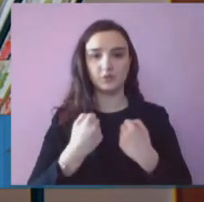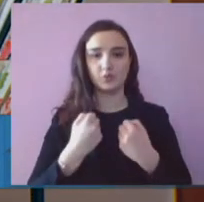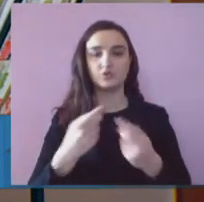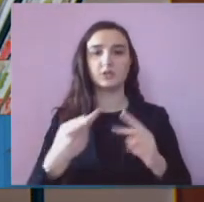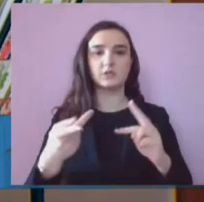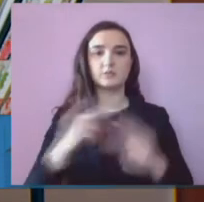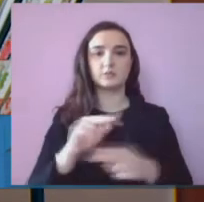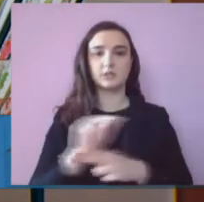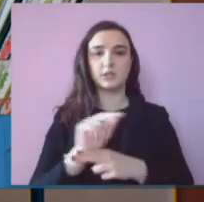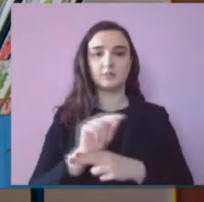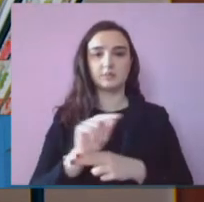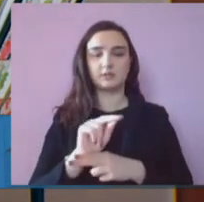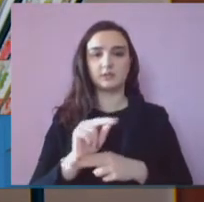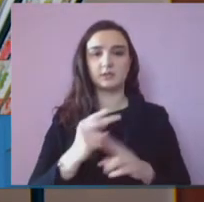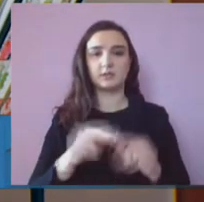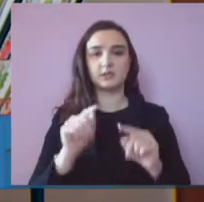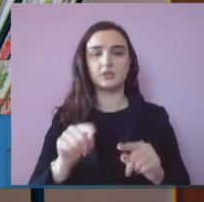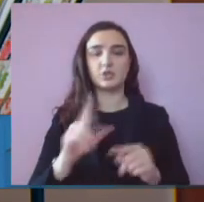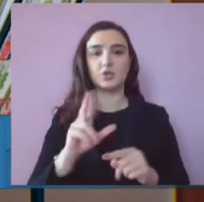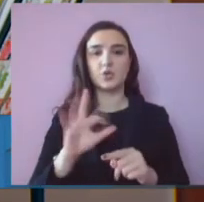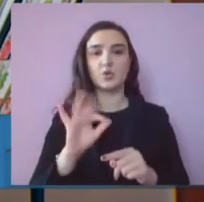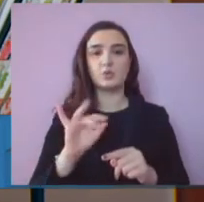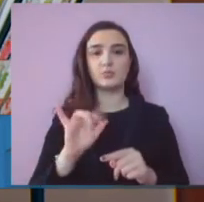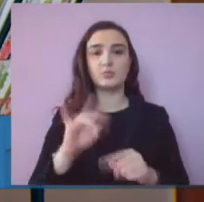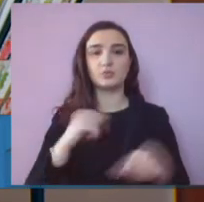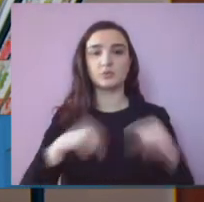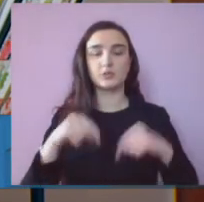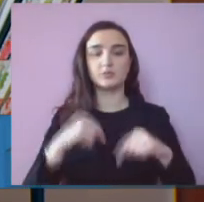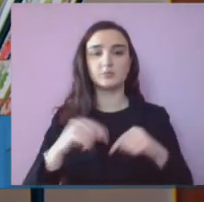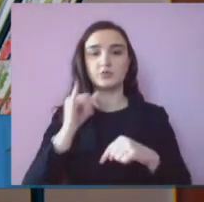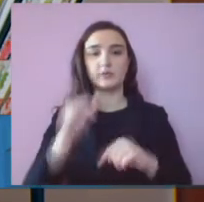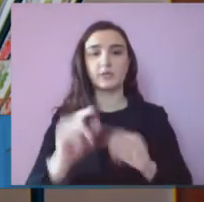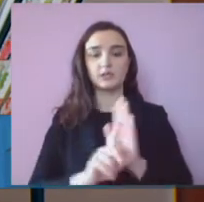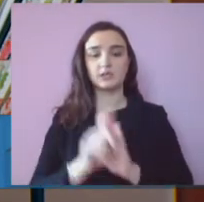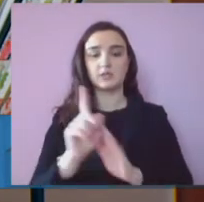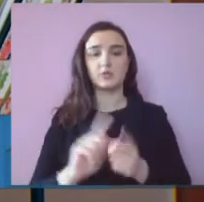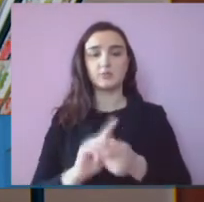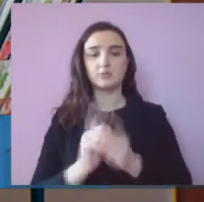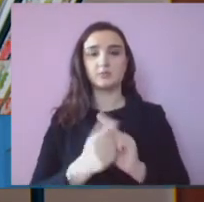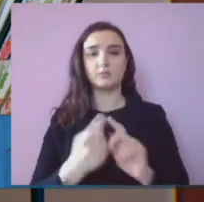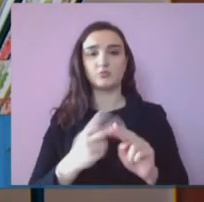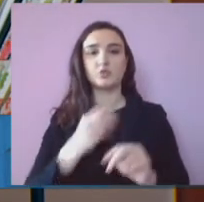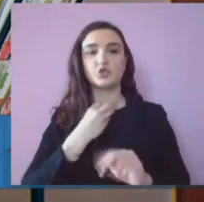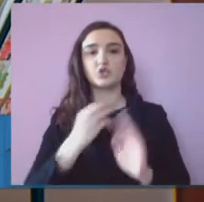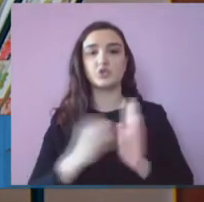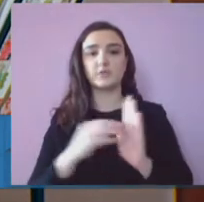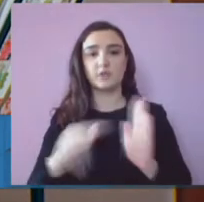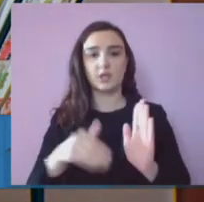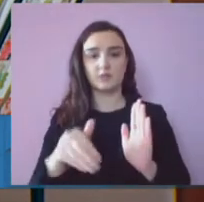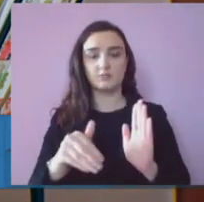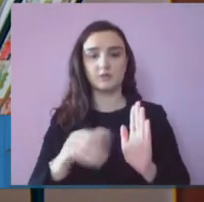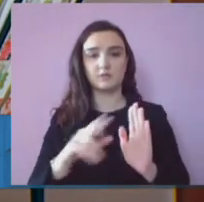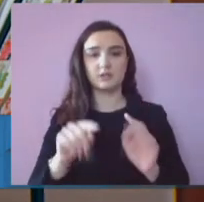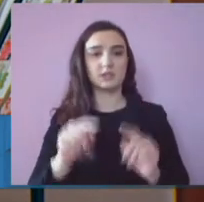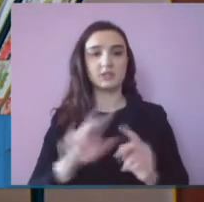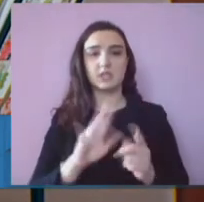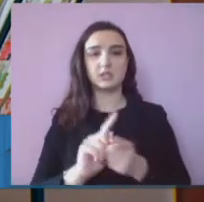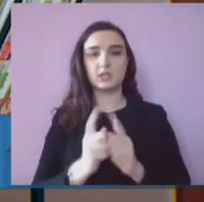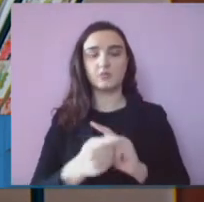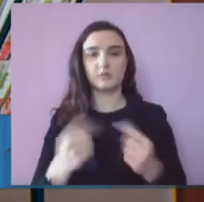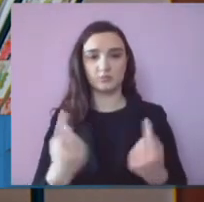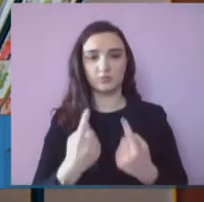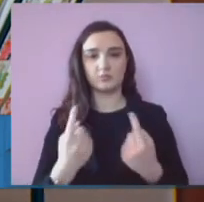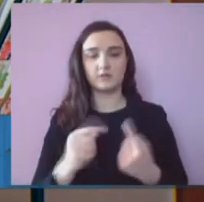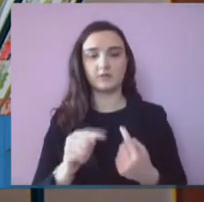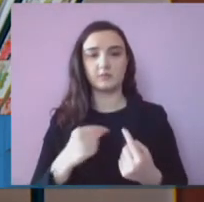თერაპია. ის ჰორმონი, რომელიც ჩემს ორგანიზმში აღარ წარმოიქმნება, იმიტომ რომ ჯირკვალი აღარ მაქვს და ის აღარ წარმოქმნის ბუნებრივია, მე